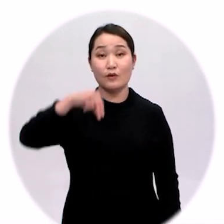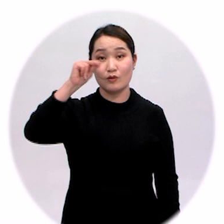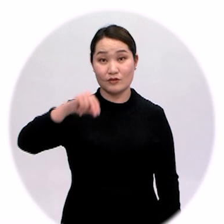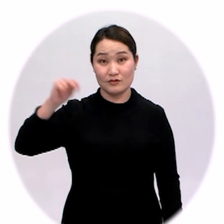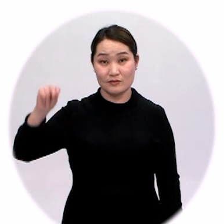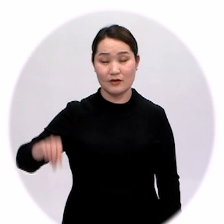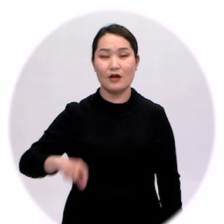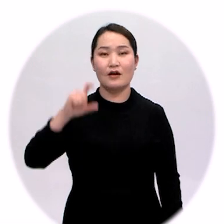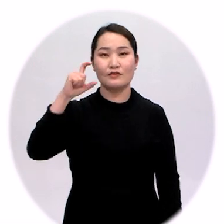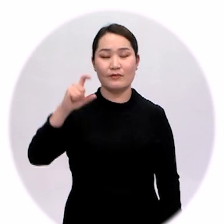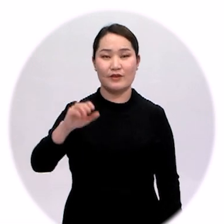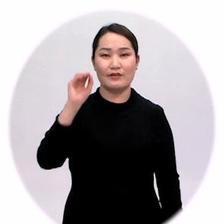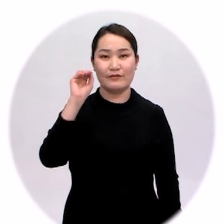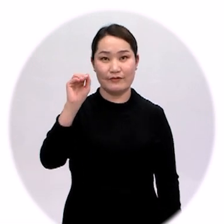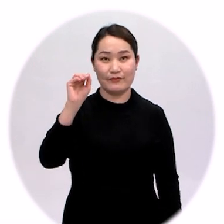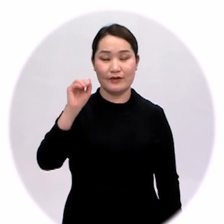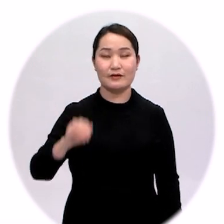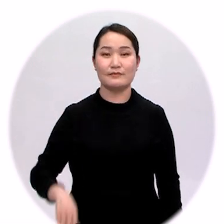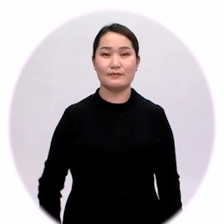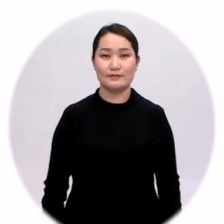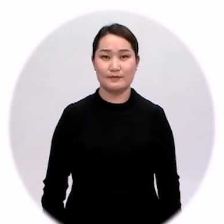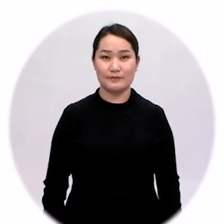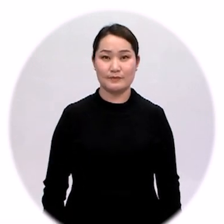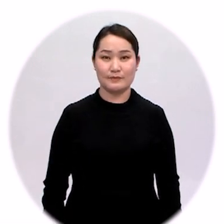Бичмэл том F үсэг.